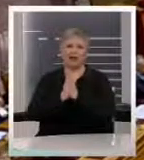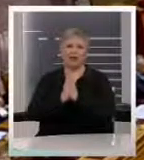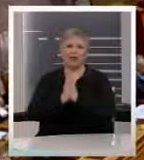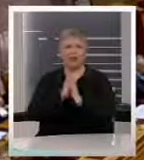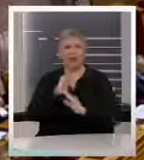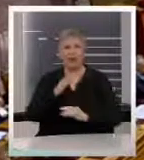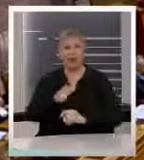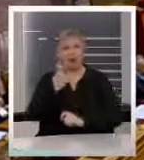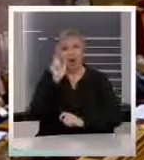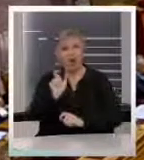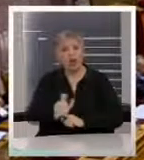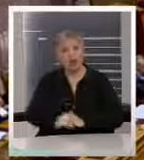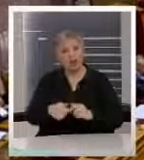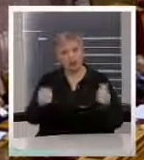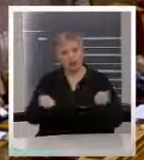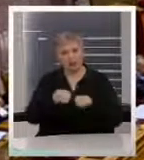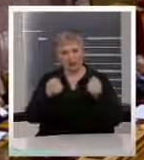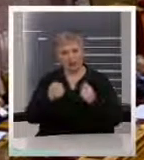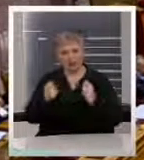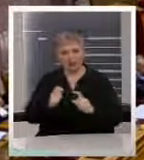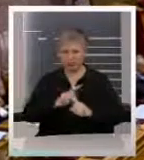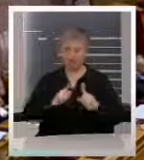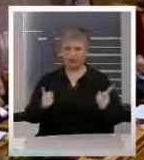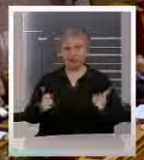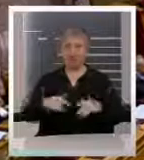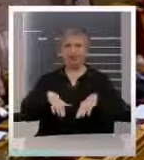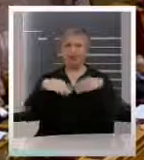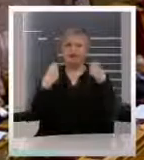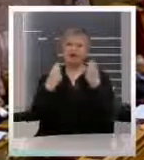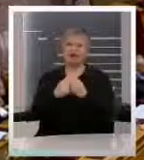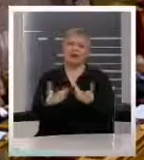τέτοιες εκφράσεις. Αύριο, παρακαλώ αυτές οι εκφράσεις.